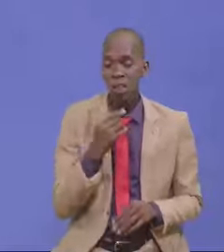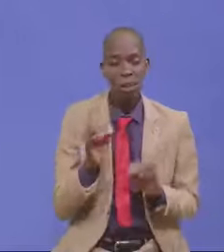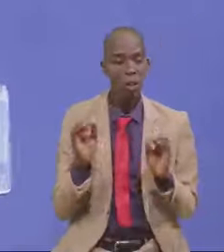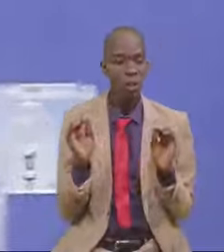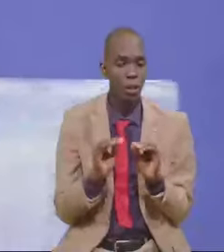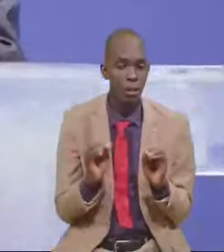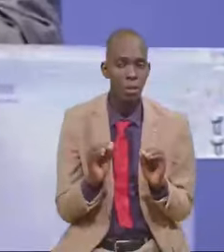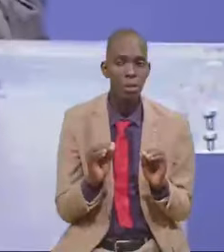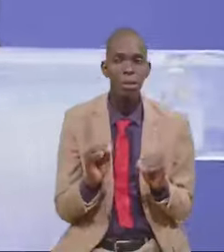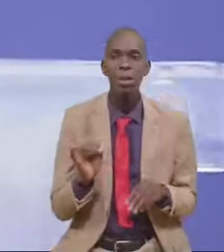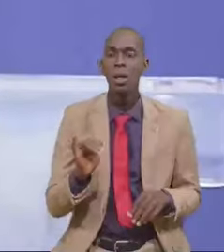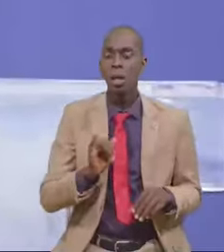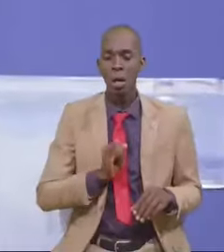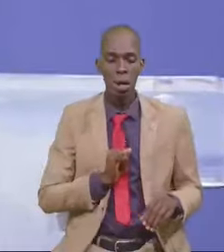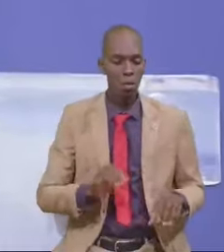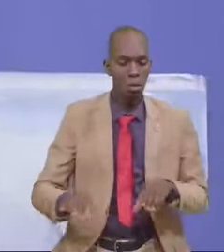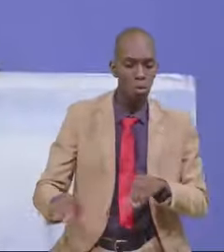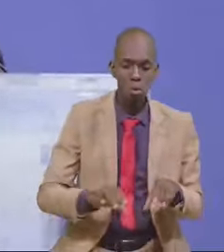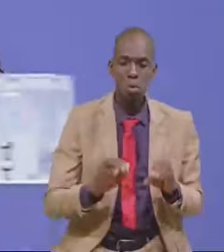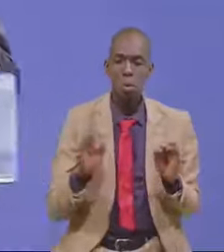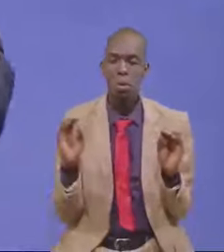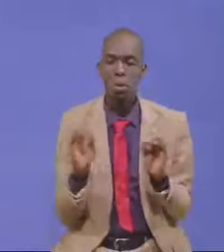Je ne fais rien.